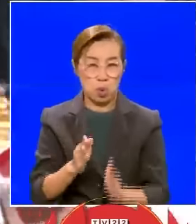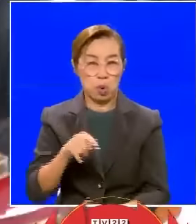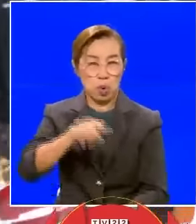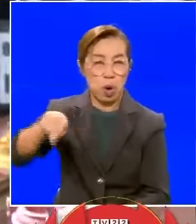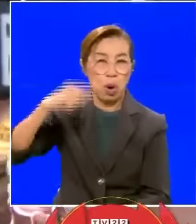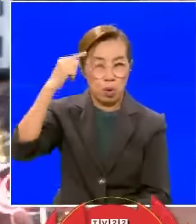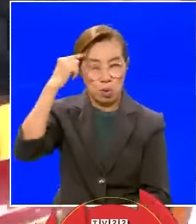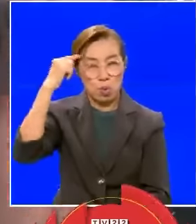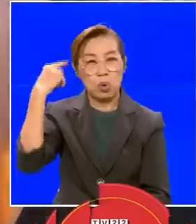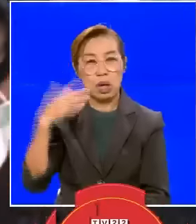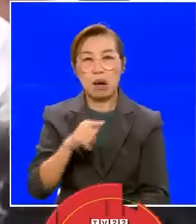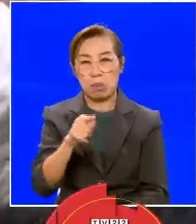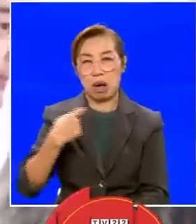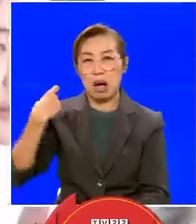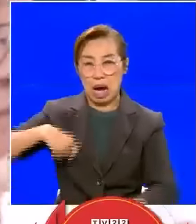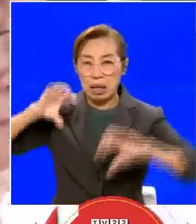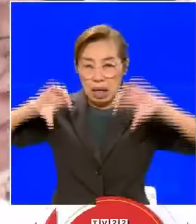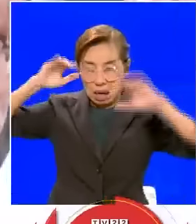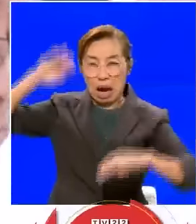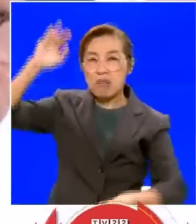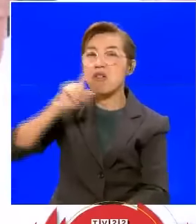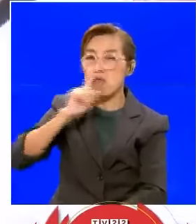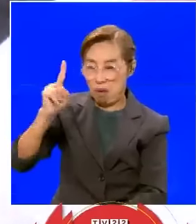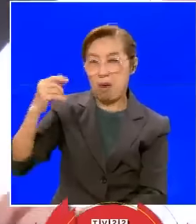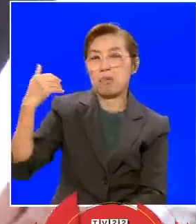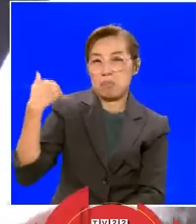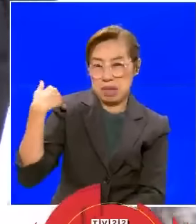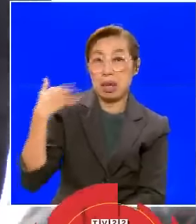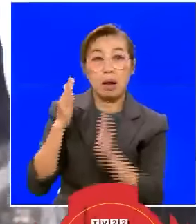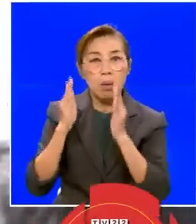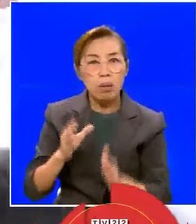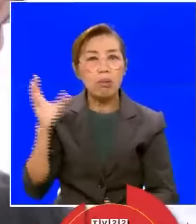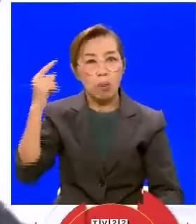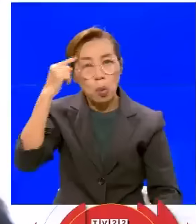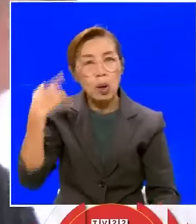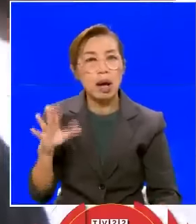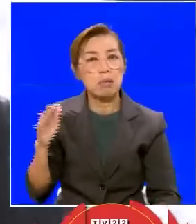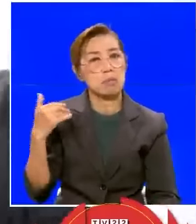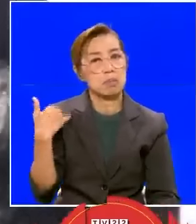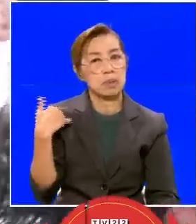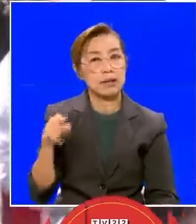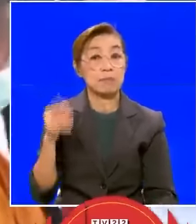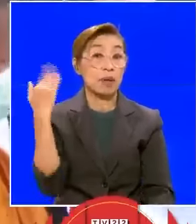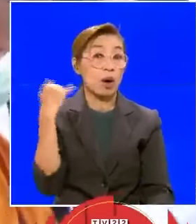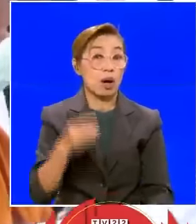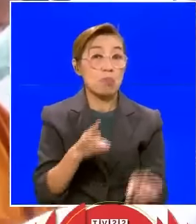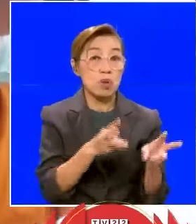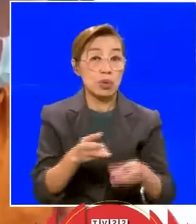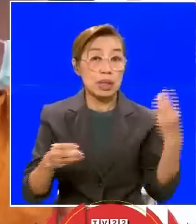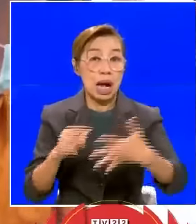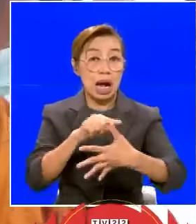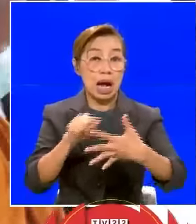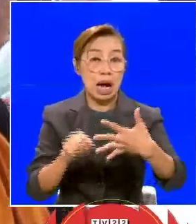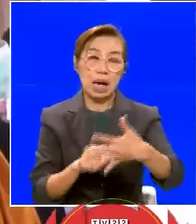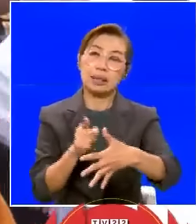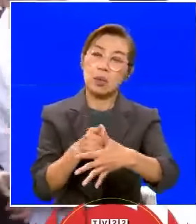รู้ข่าวนี้ก่อนอีก ว่าอัยการจะสั่งฟ้อง ค่ะ แล้วถึงจริงๆตอนแรกเขามีอะไรนะ5แนวทางใช่ไหมอัยการ